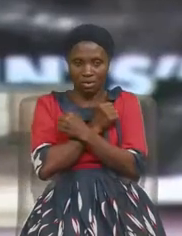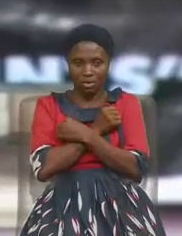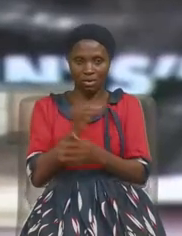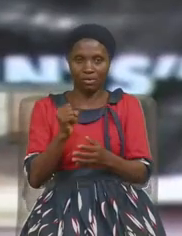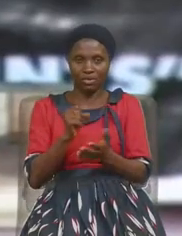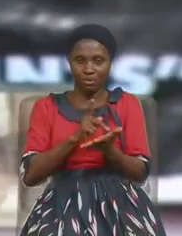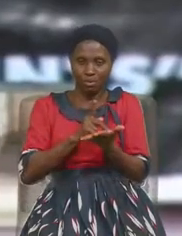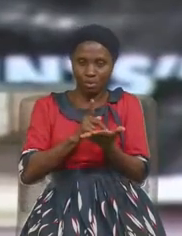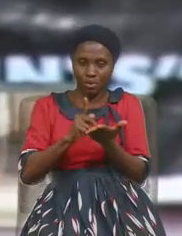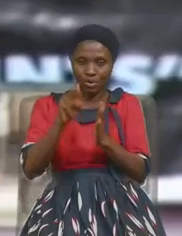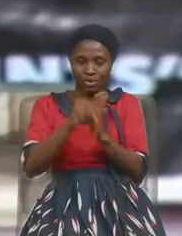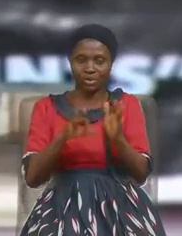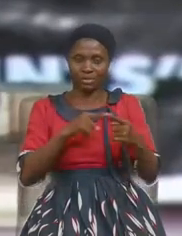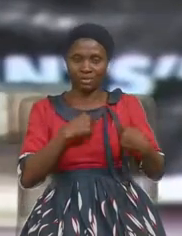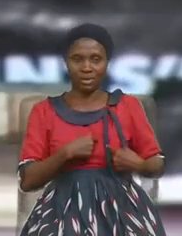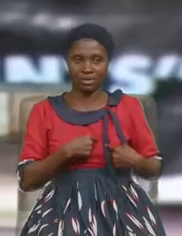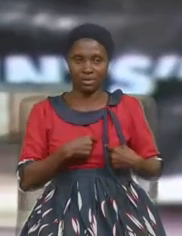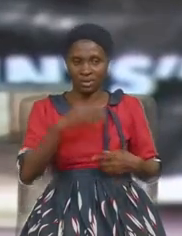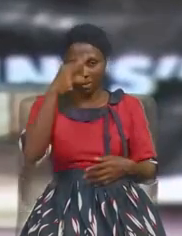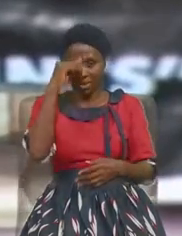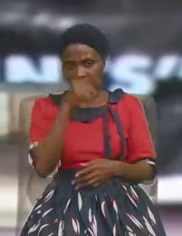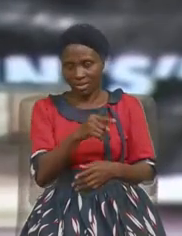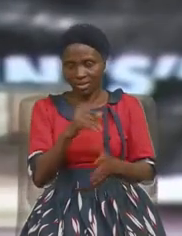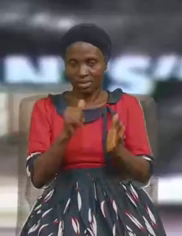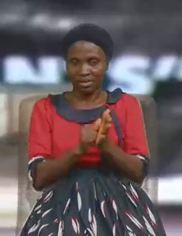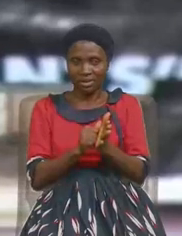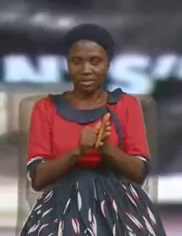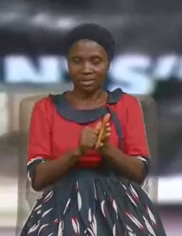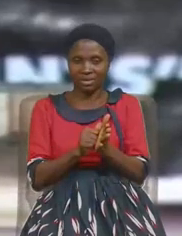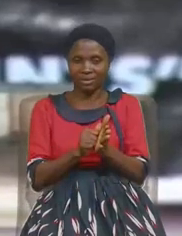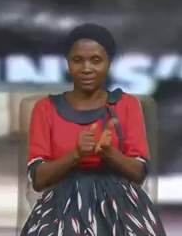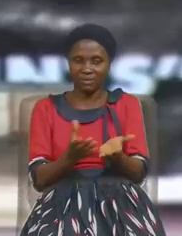et celui qui désire la pureté du cœur.